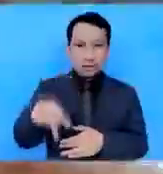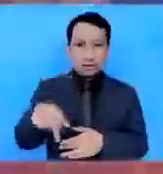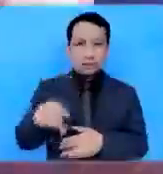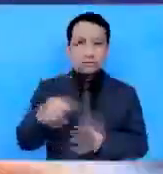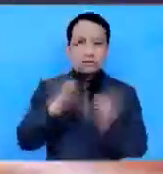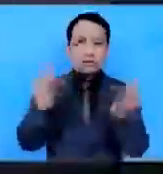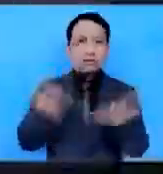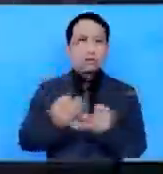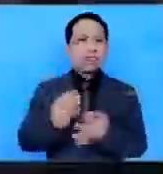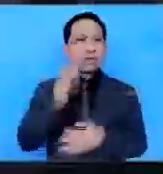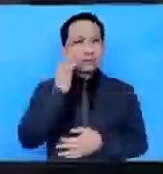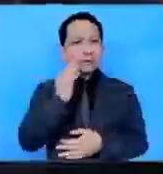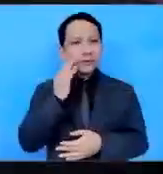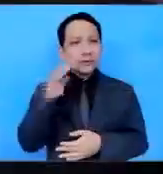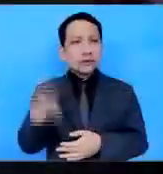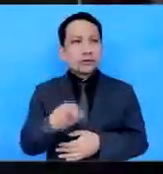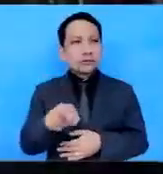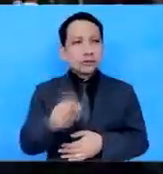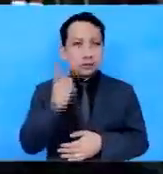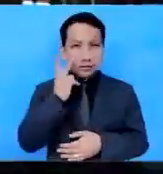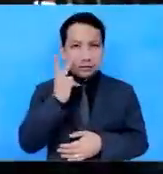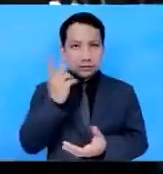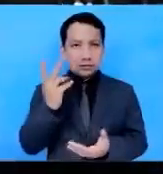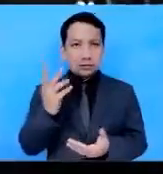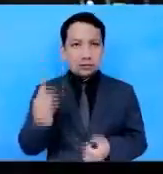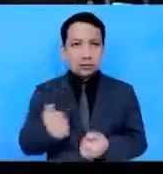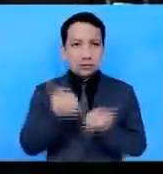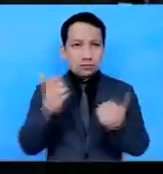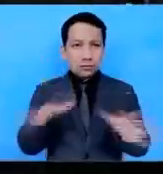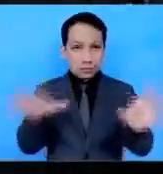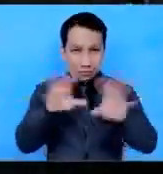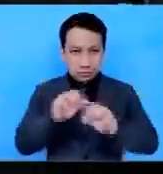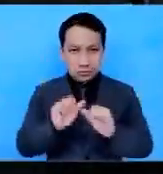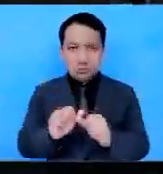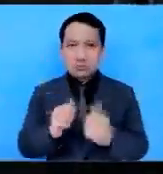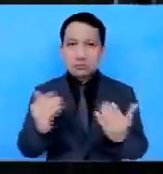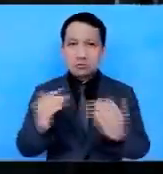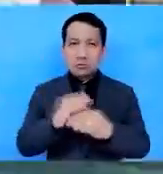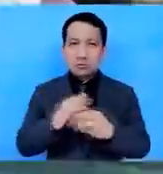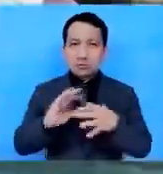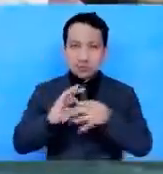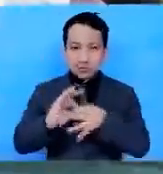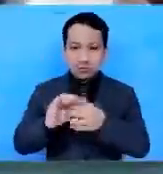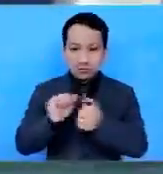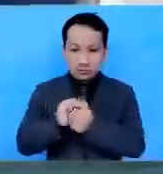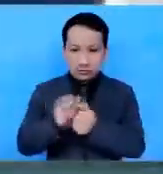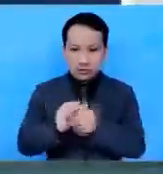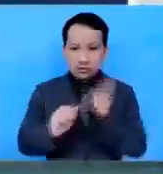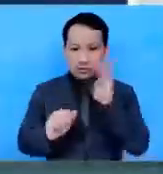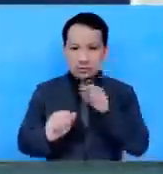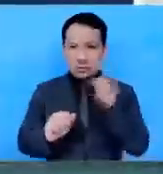of ASAP, as you know it, look how we ended up. We are now family with the kapatids.